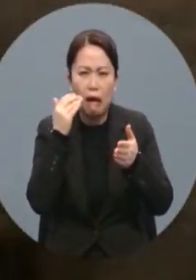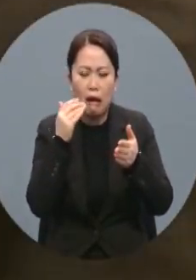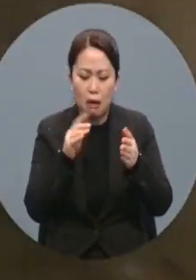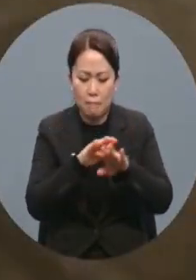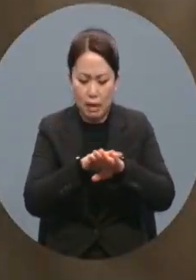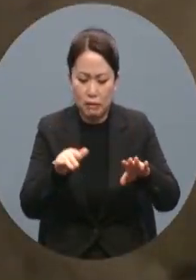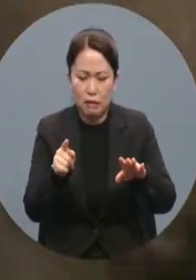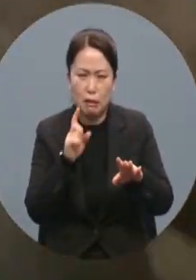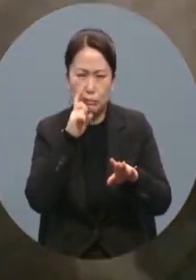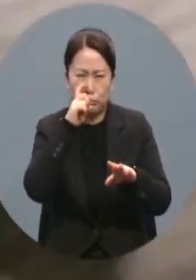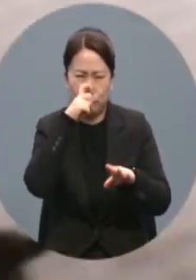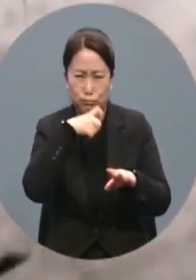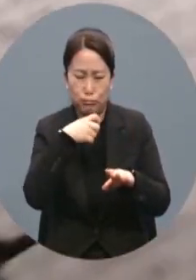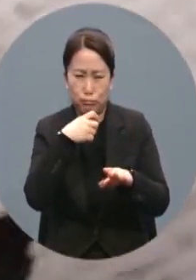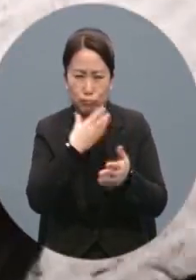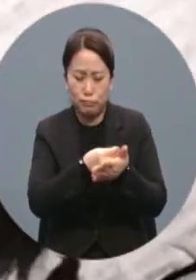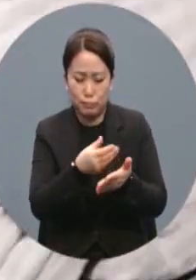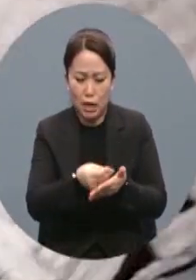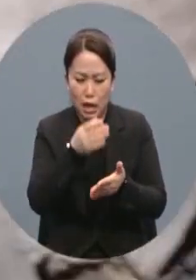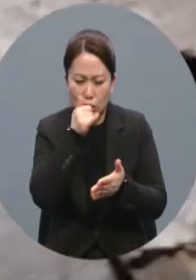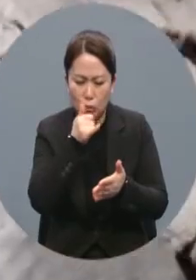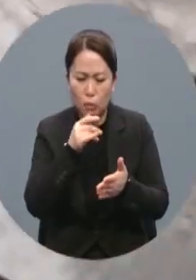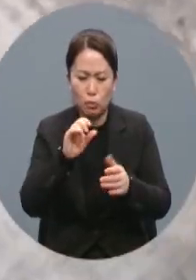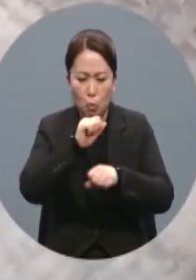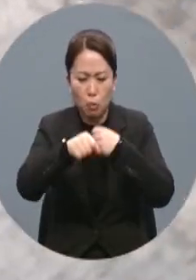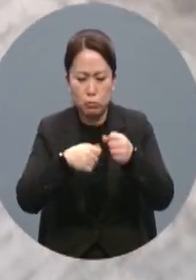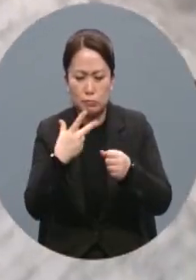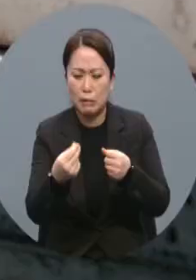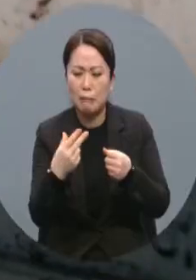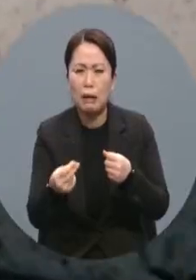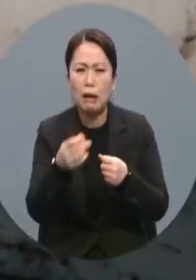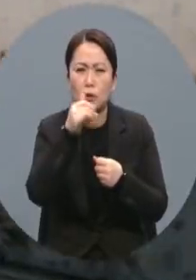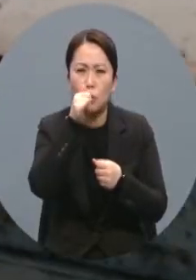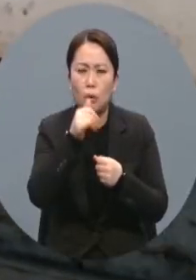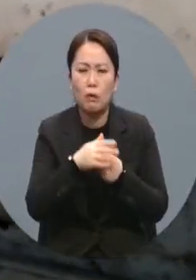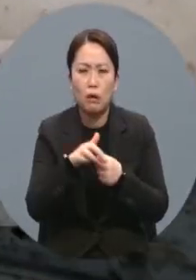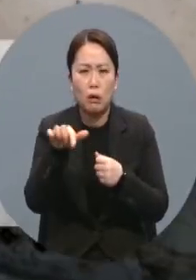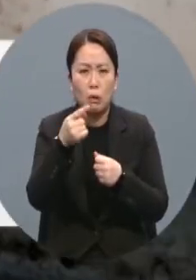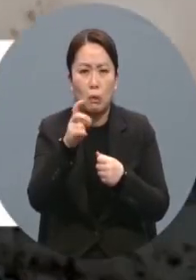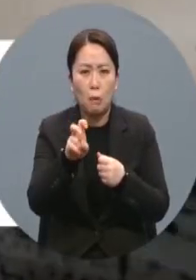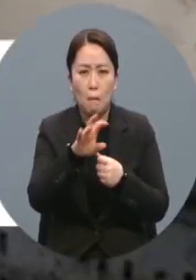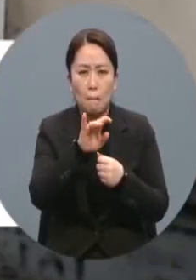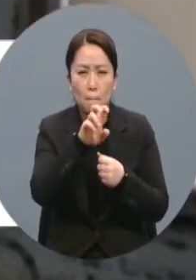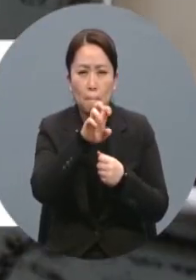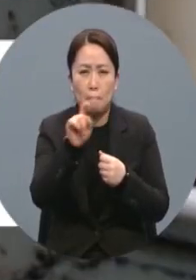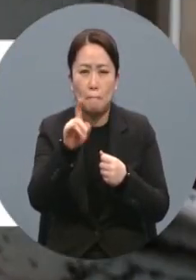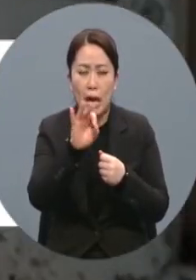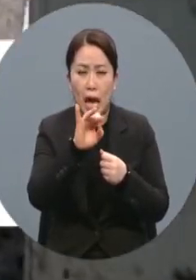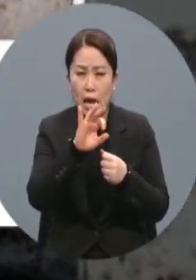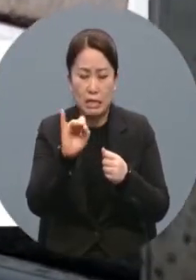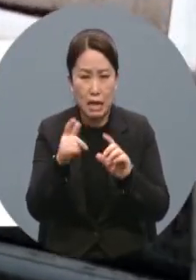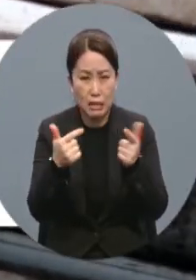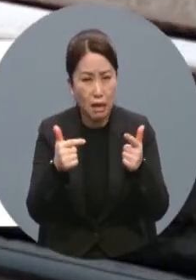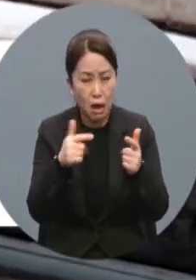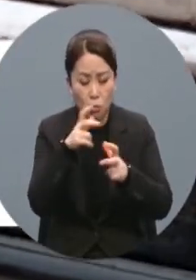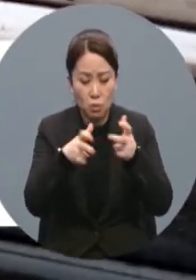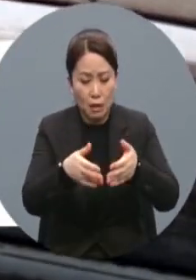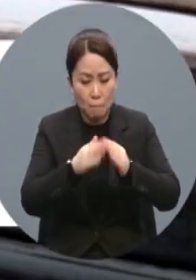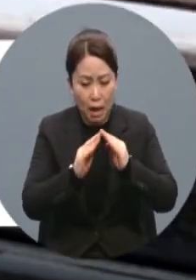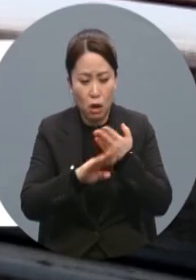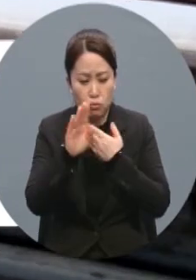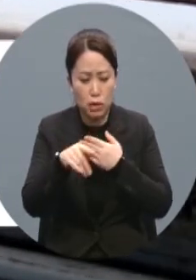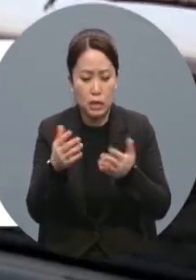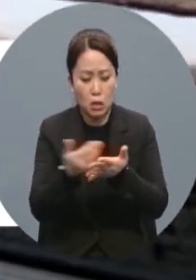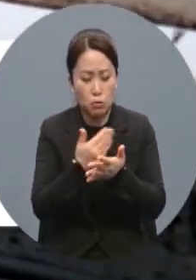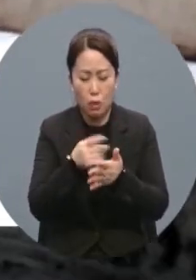붙어 새까만 동물 변도 낮은 곰이다 9편 맞아요 배포판이 아니에요 그 처소를 공장관리 먹고 나서 한번도 안하신